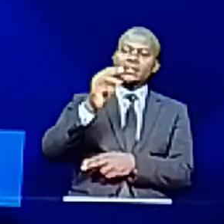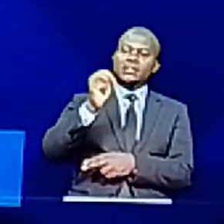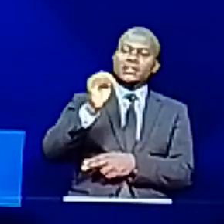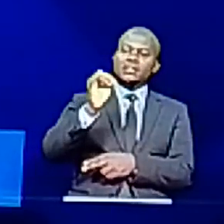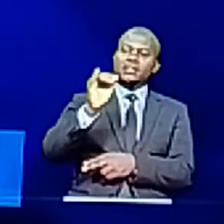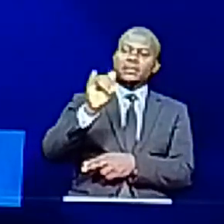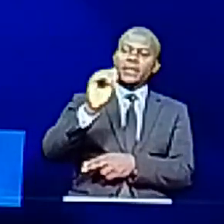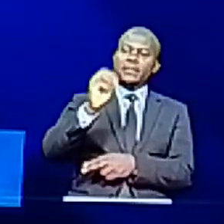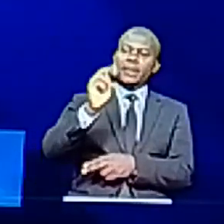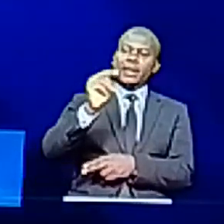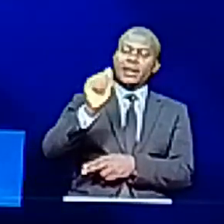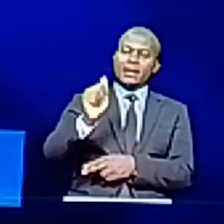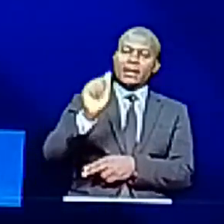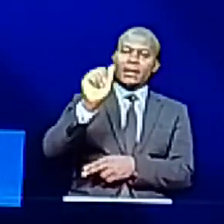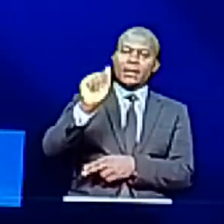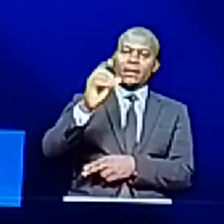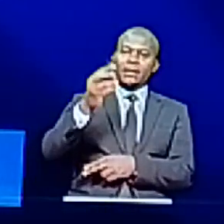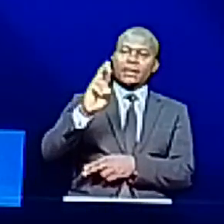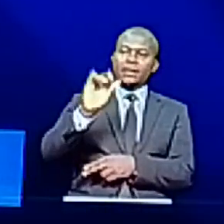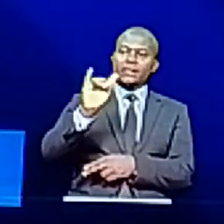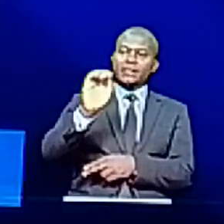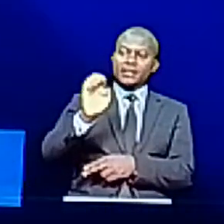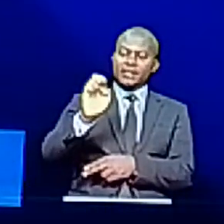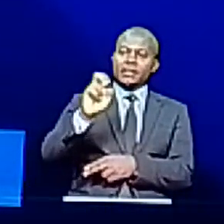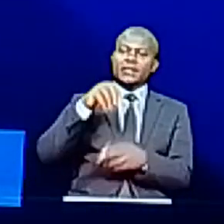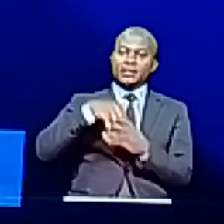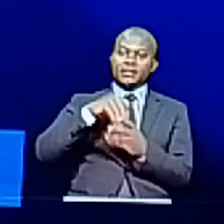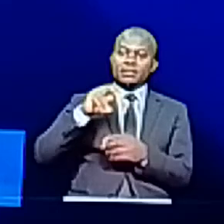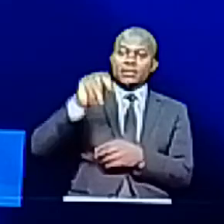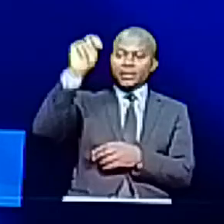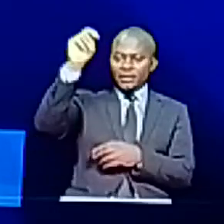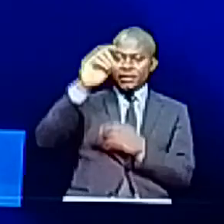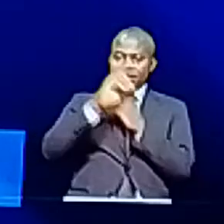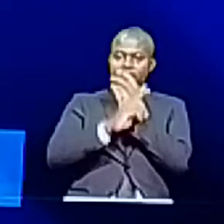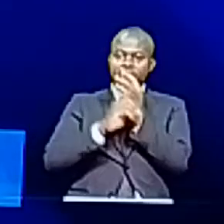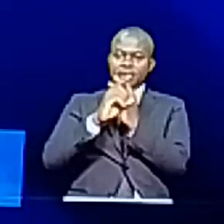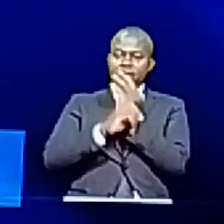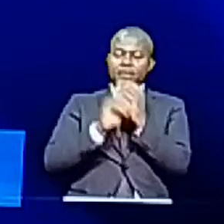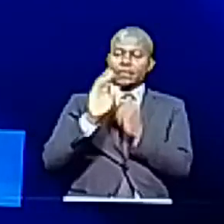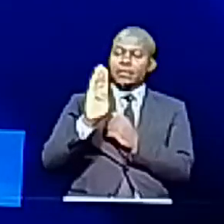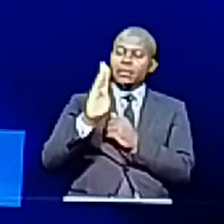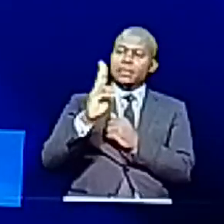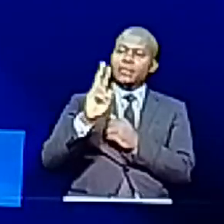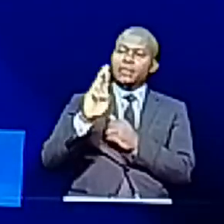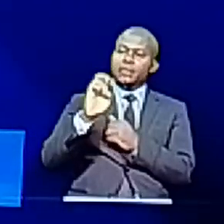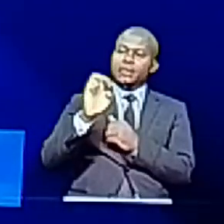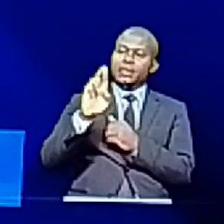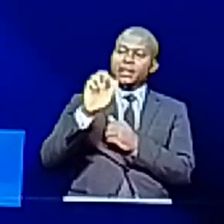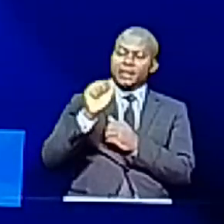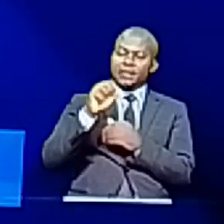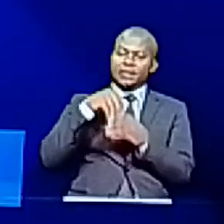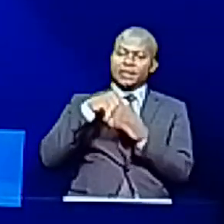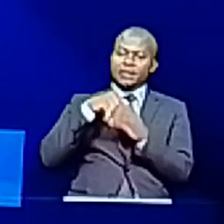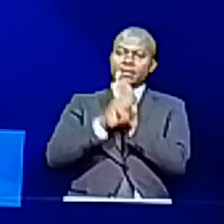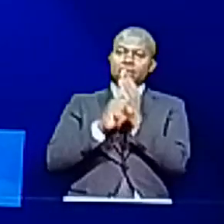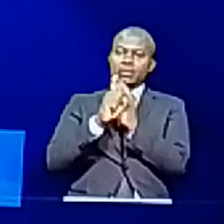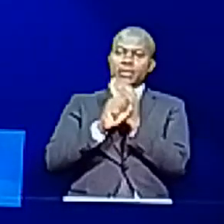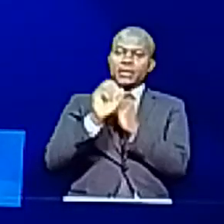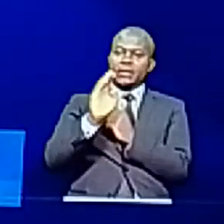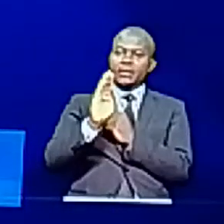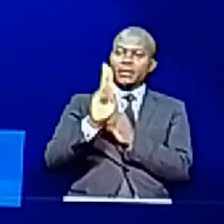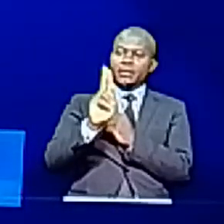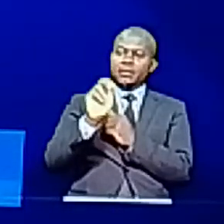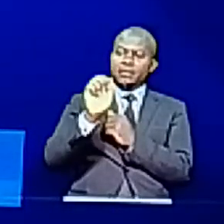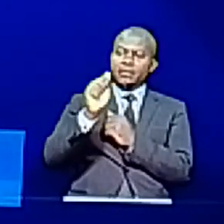Adiriyane ni mu ntara y'amajyaruguru mu karere ka Burera mu murenge wa Butaro